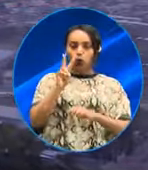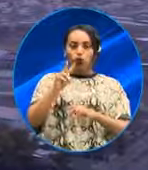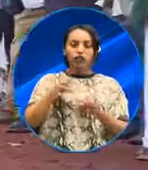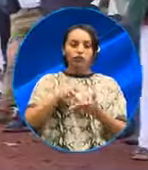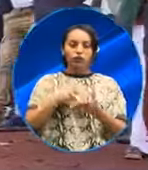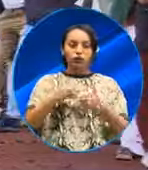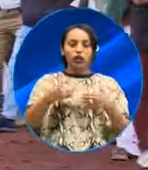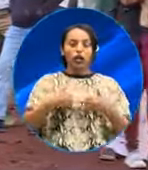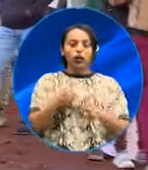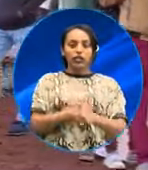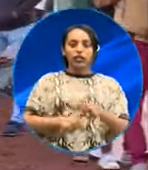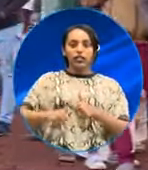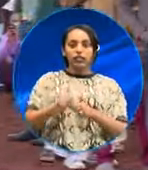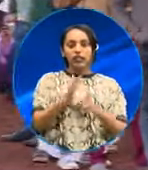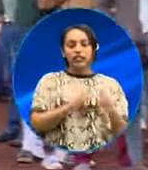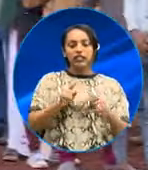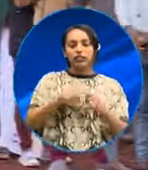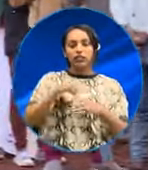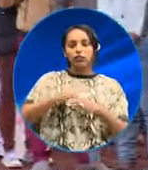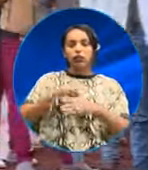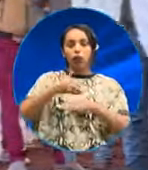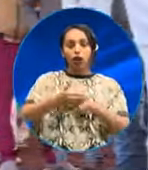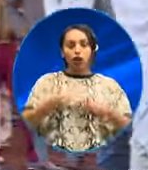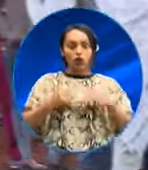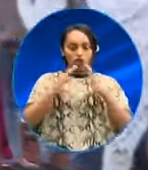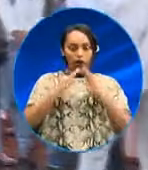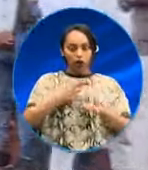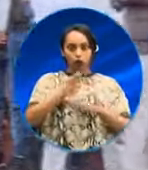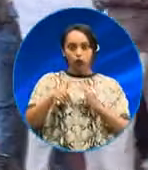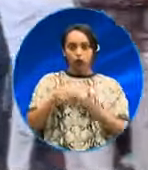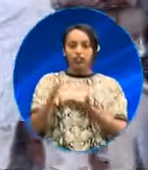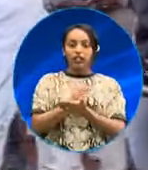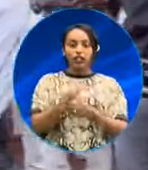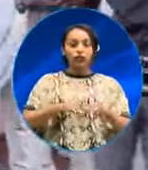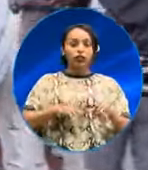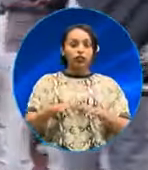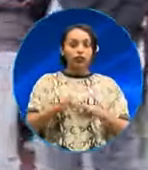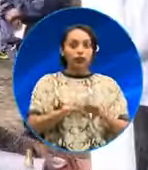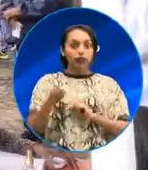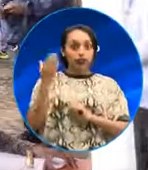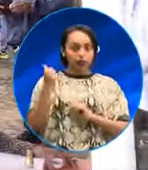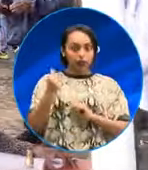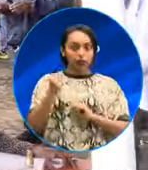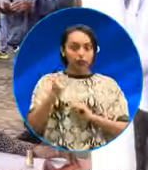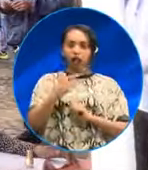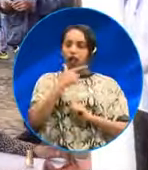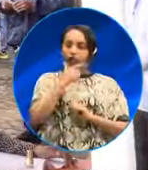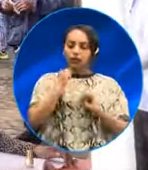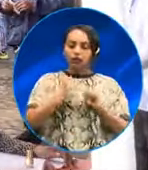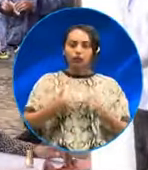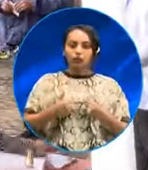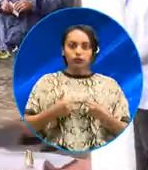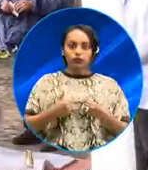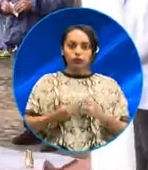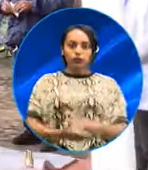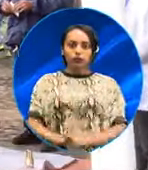በሁለቱ ከተሞች አለው ከቅድመ ዝግጅት እስከ ድህረ ምርጫ ሰላማዊና ሁሉም ተሳትፎ የተደረገበት እንደነበር ለመታዘብ